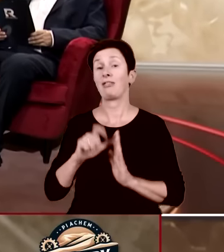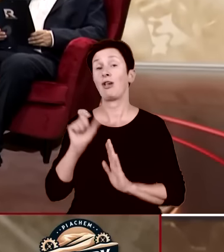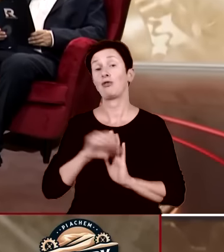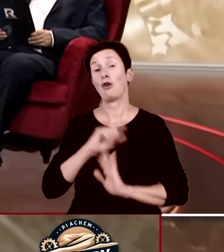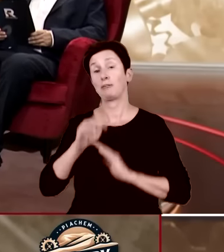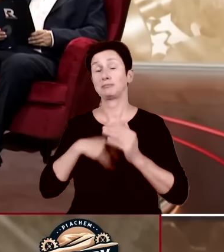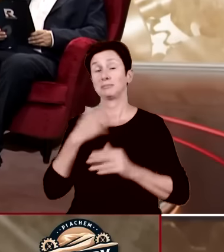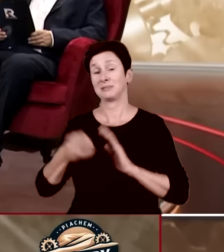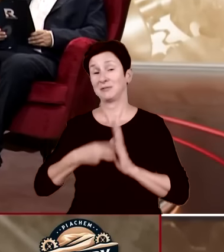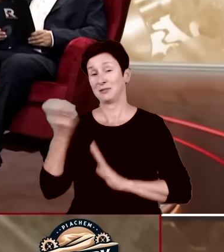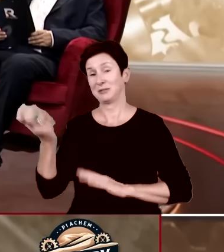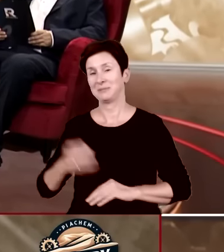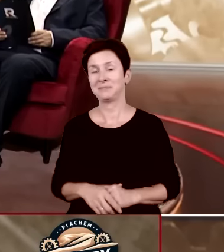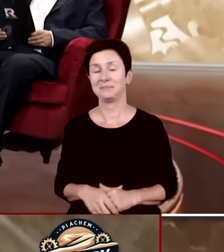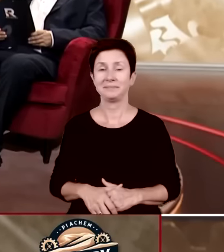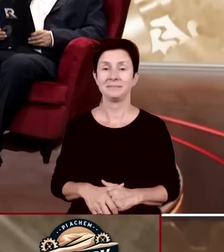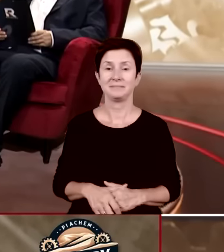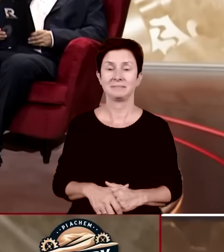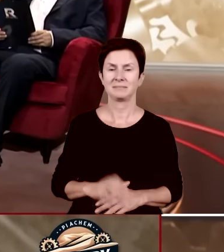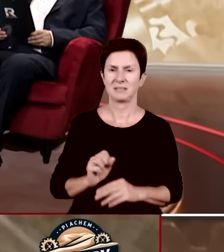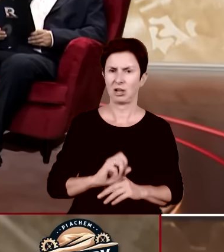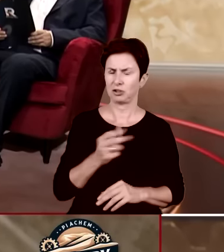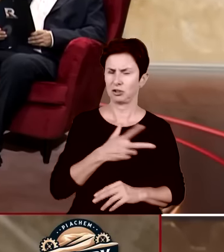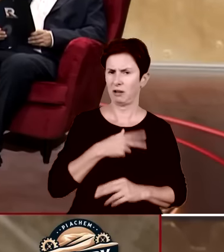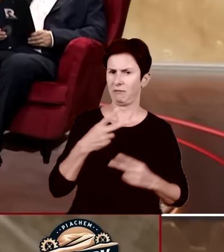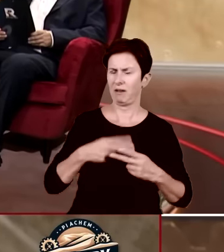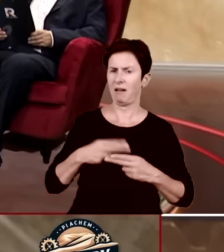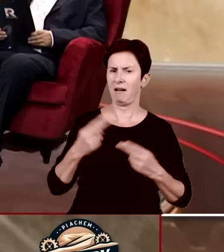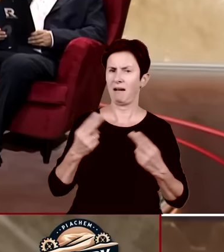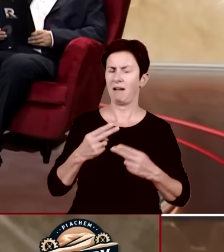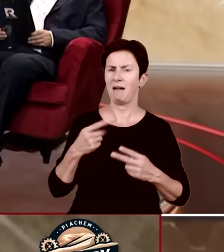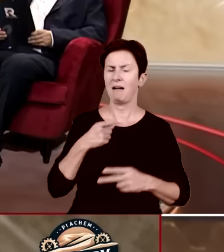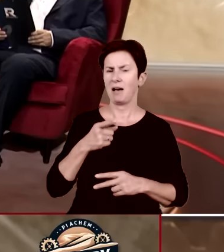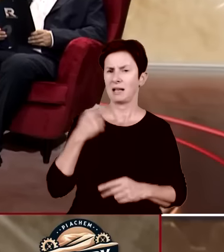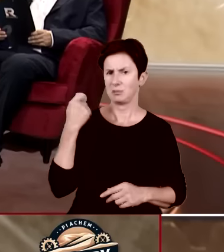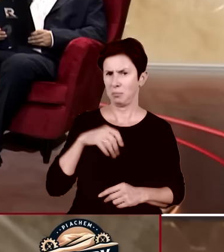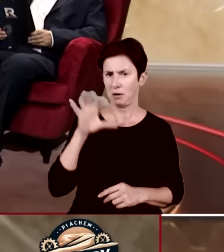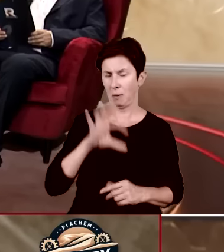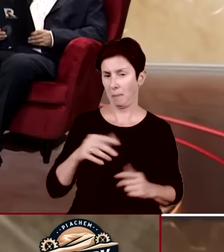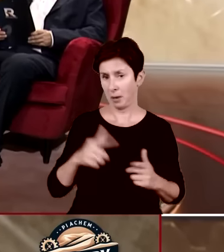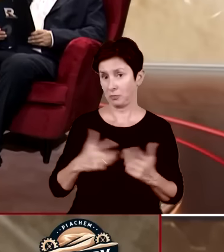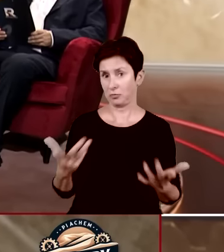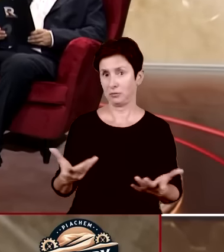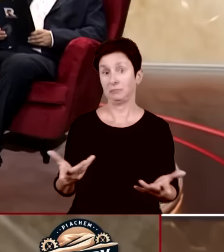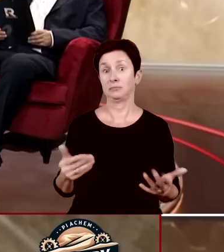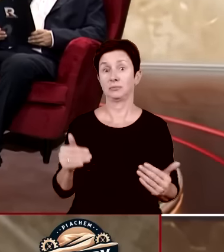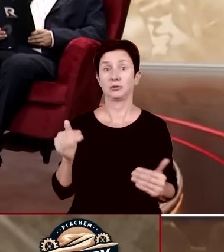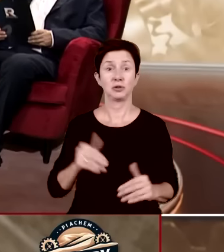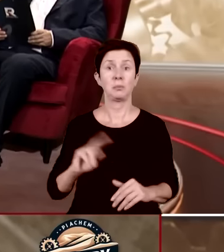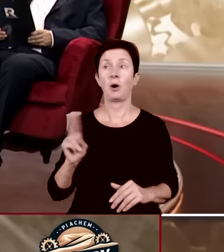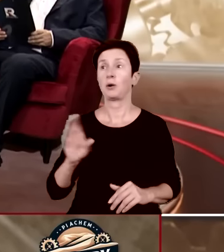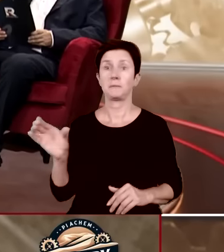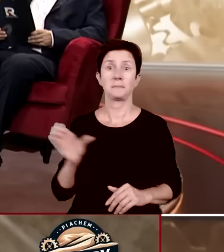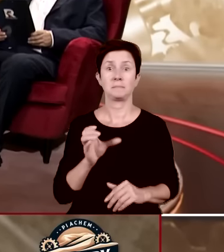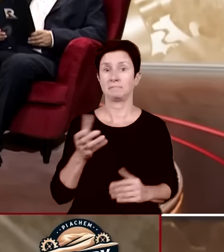Ja stawiam na szefa redakcji sportowej, bo to widać, że to kogoś trzeba będzie zrzucić z sań